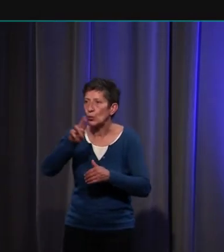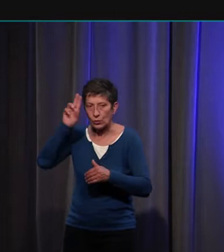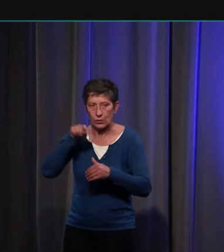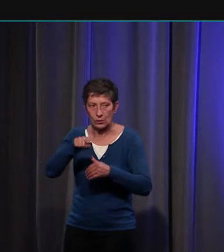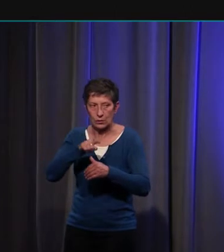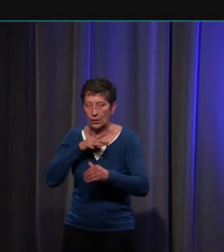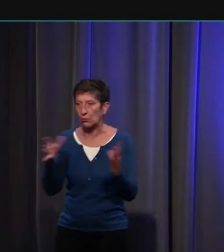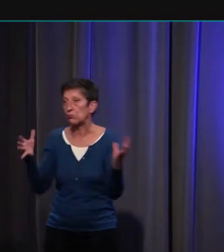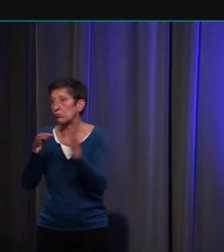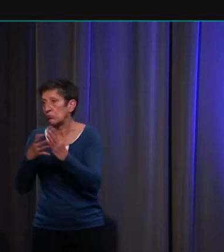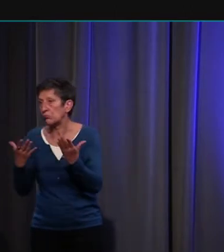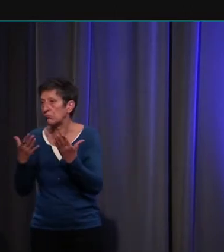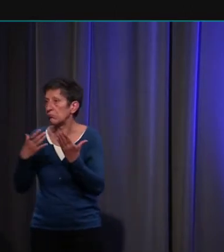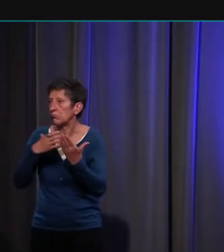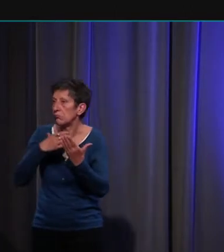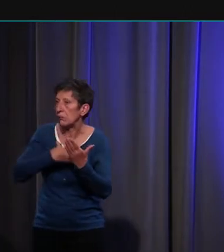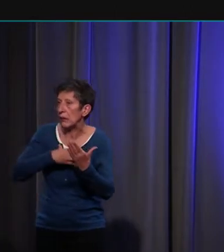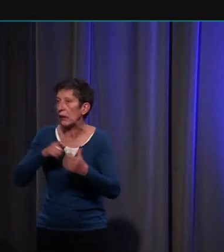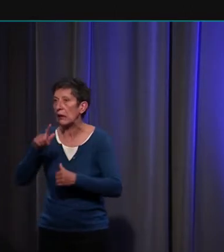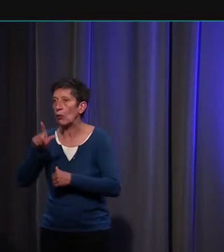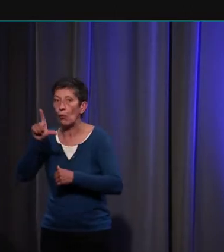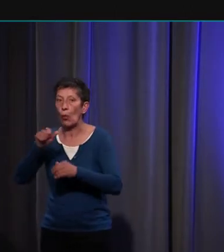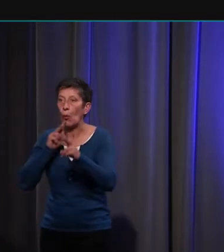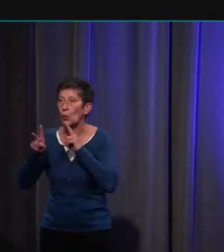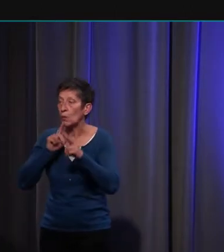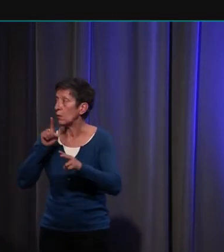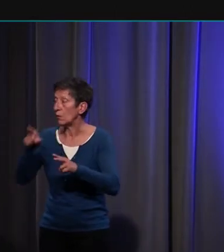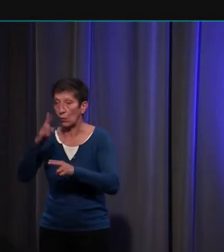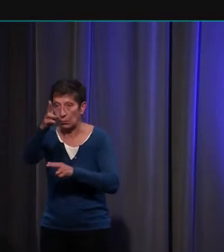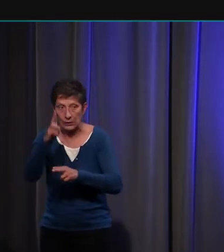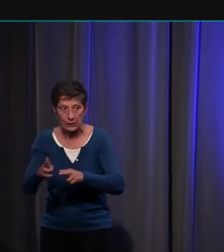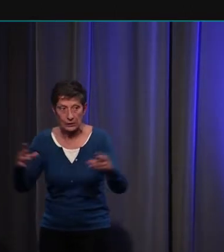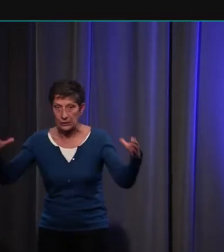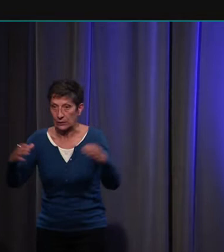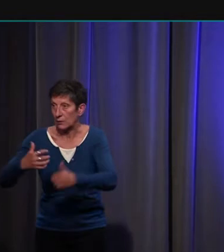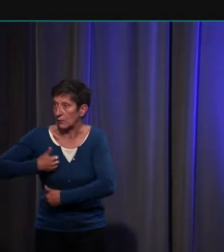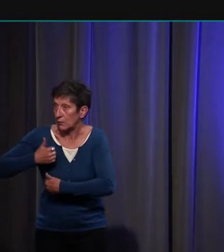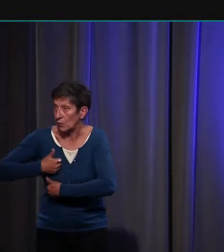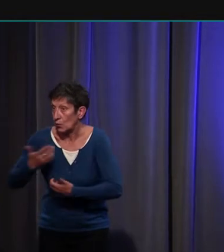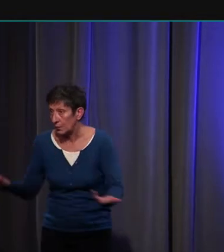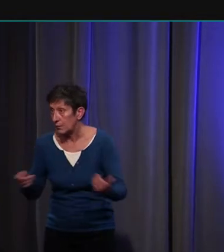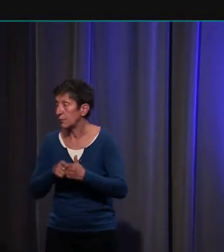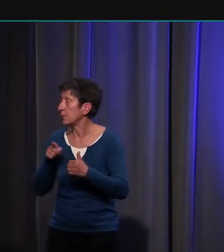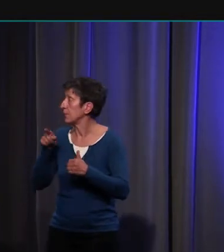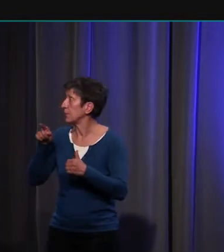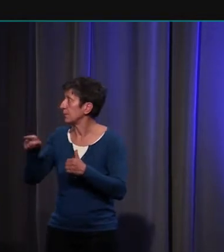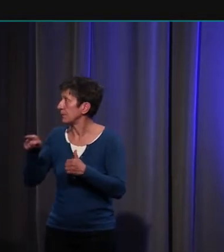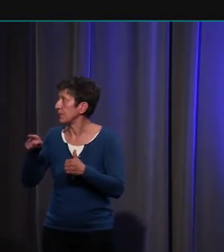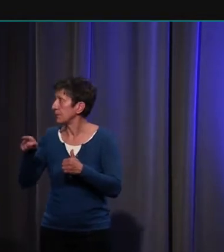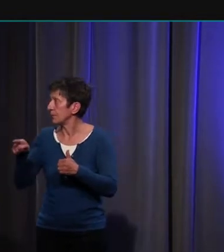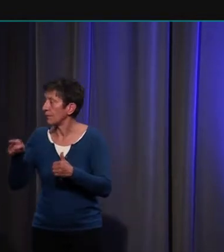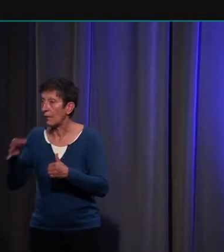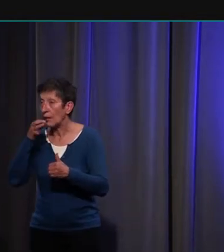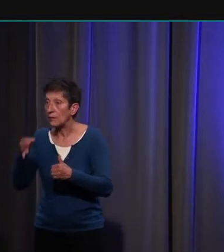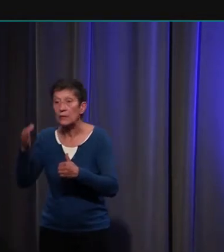chapelain guillaume le breton qui haranguait les troupes qui a béni des troupes qui leur après-midi pas si ce qu'on fait c'est